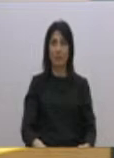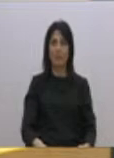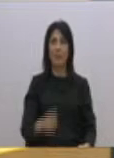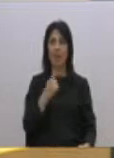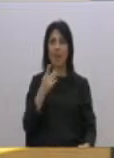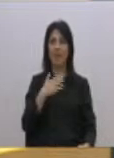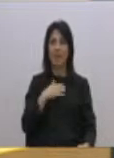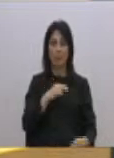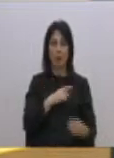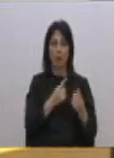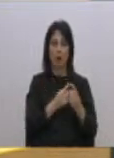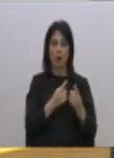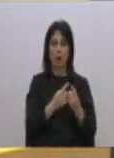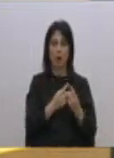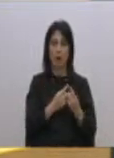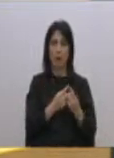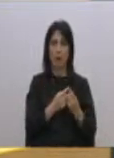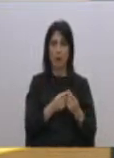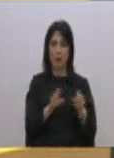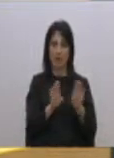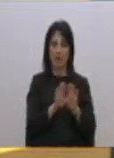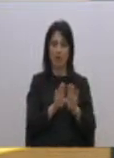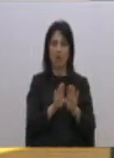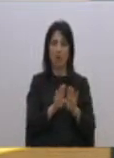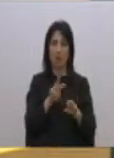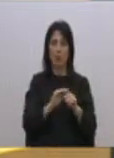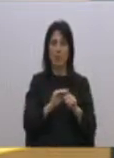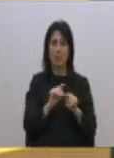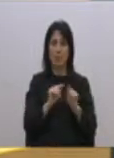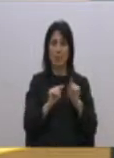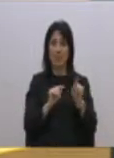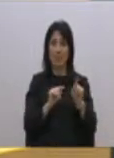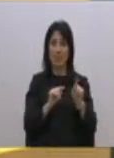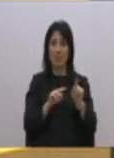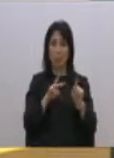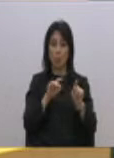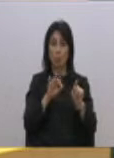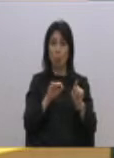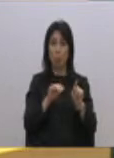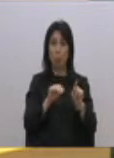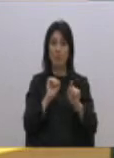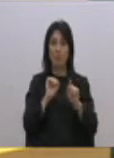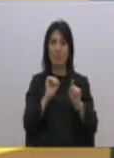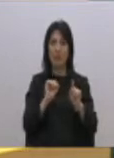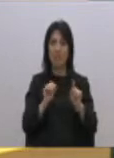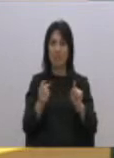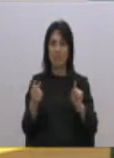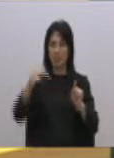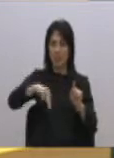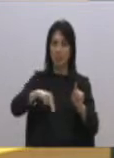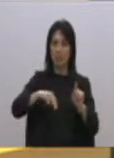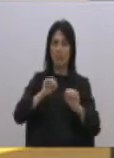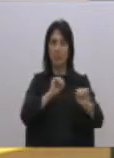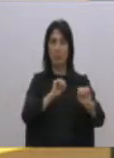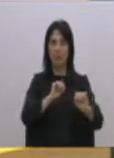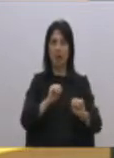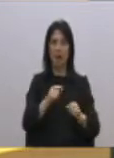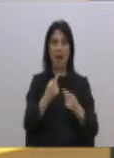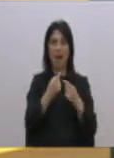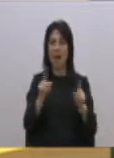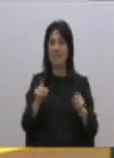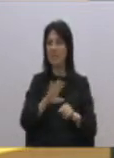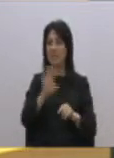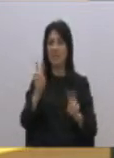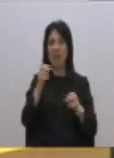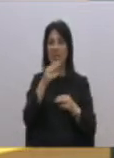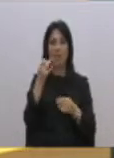ერთ-ერთმა ჩემმა კოლეგამ შედარებისთვის მურუსიძის გვარი და მურუსიძის დასაცველად ჩართო მიკროფონი. სხვა არც ერთი სამართლებრივი